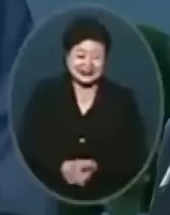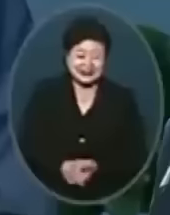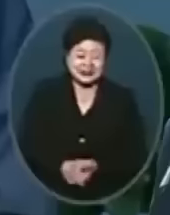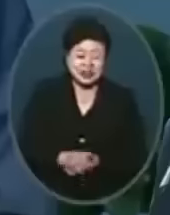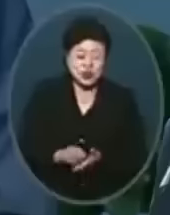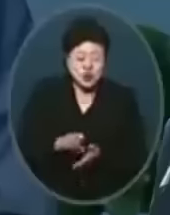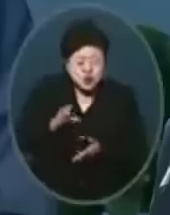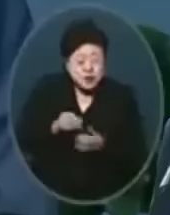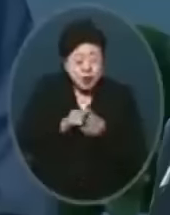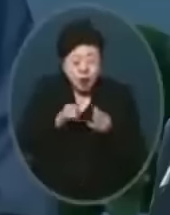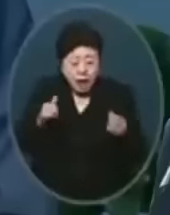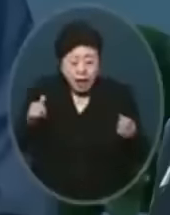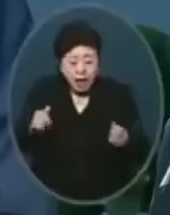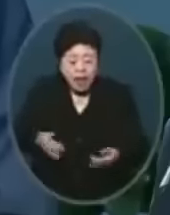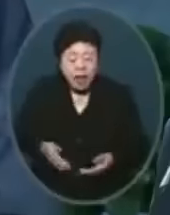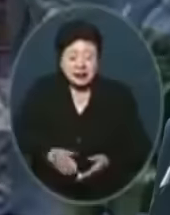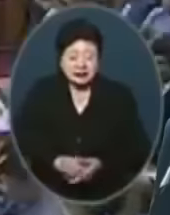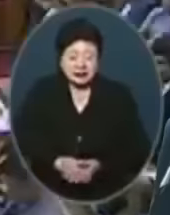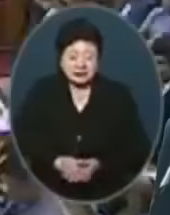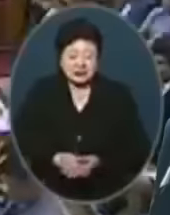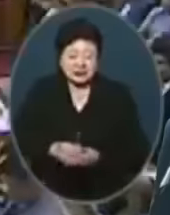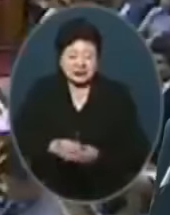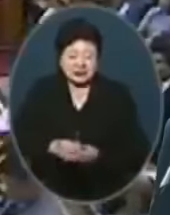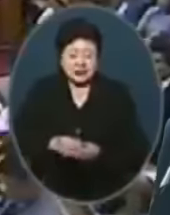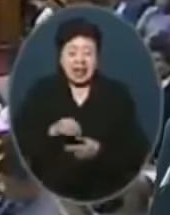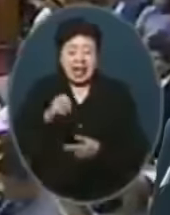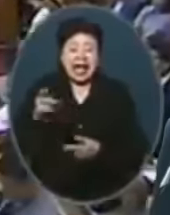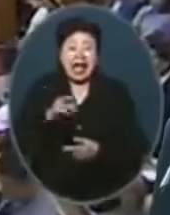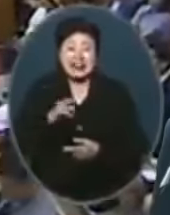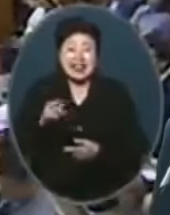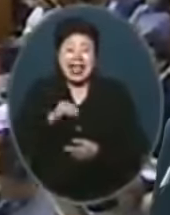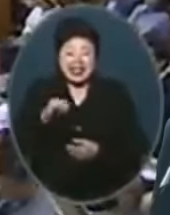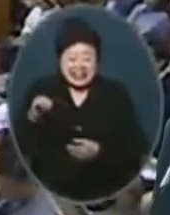유명한 컨설턴트인 데일 카네기는